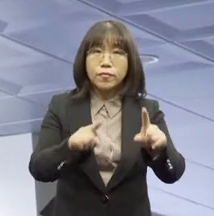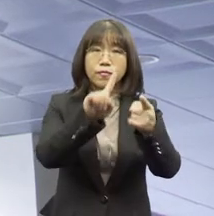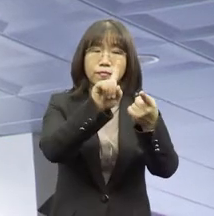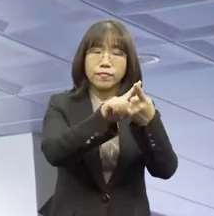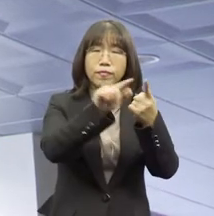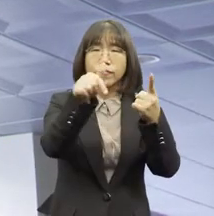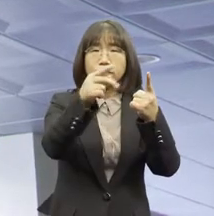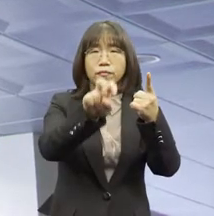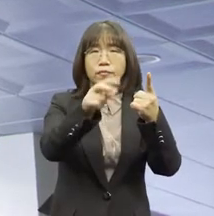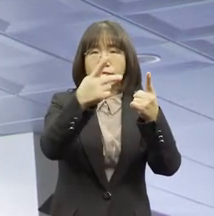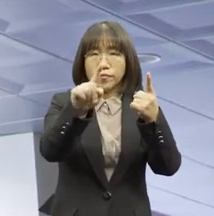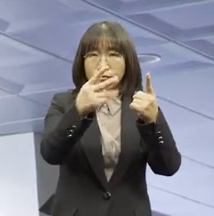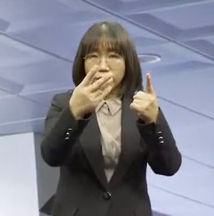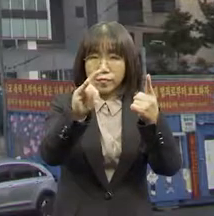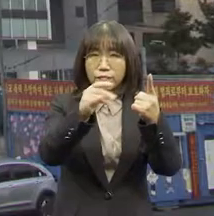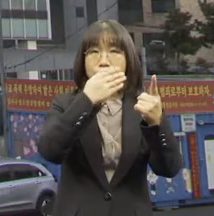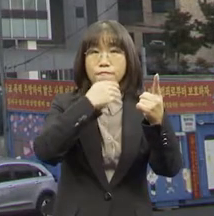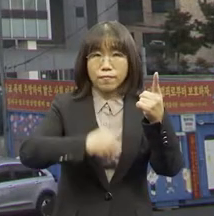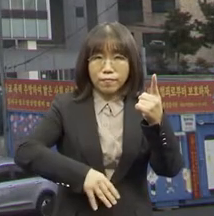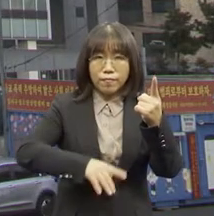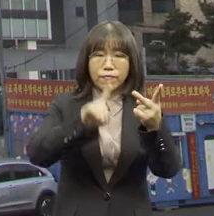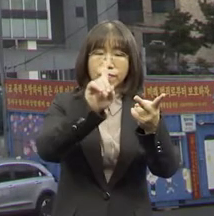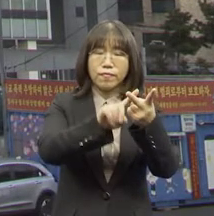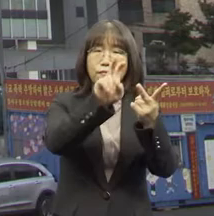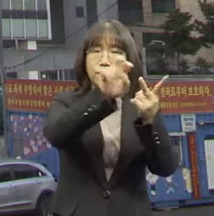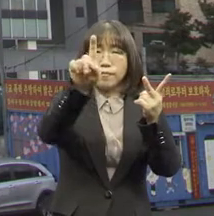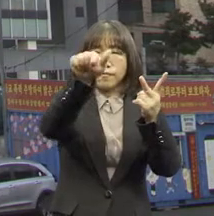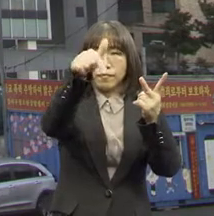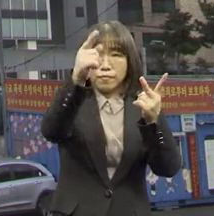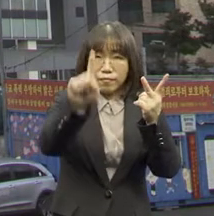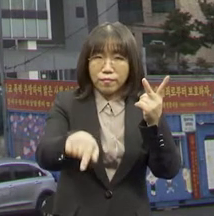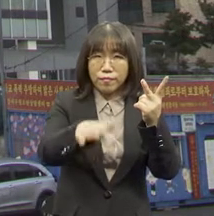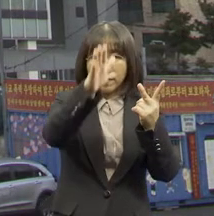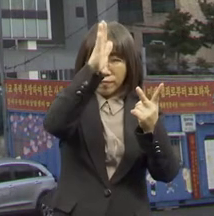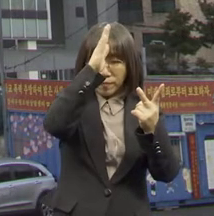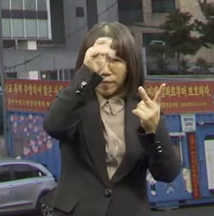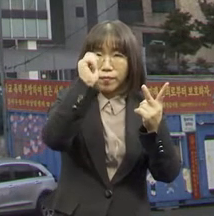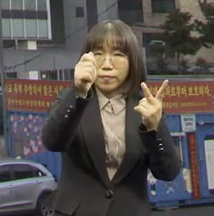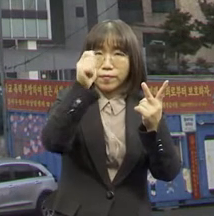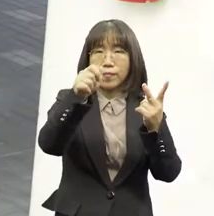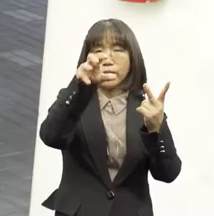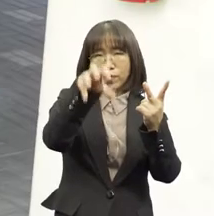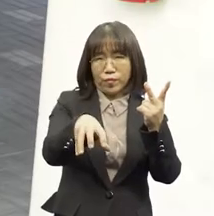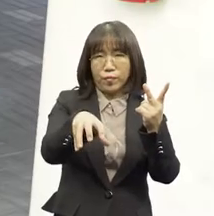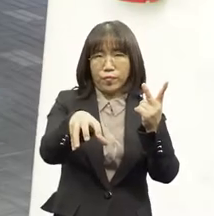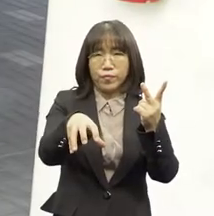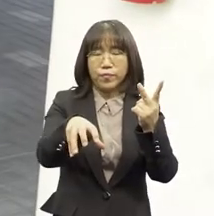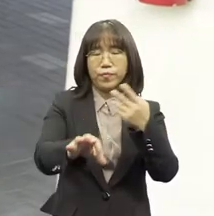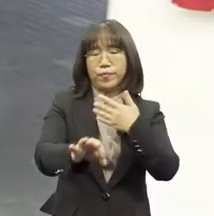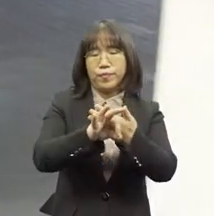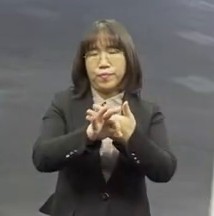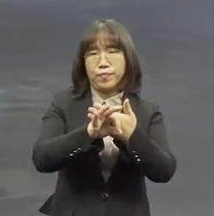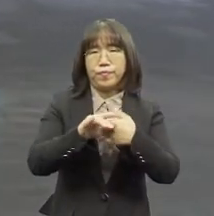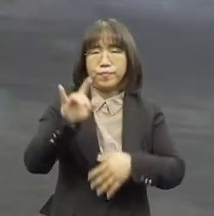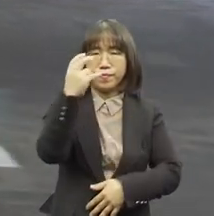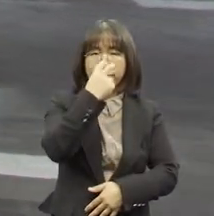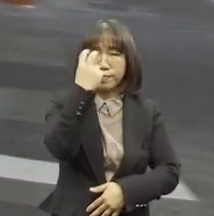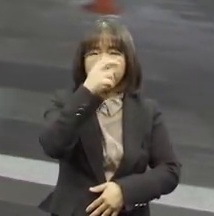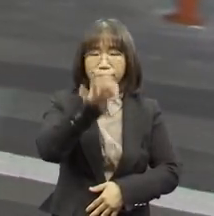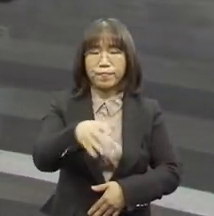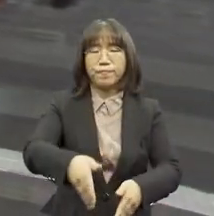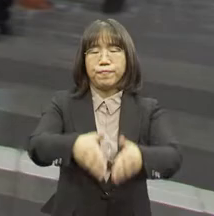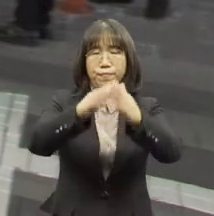강서구는 곰달래 문화 복지 센터 와 마곡 실내 배드민턴장 주차장의 임씨 선별검사 소를 긴급 설치하고